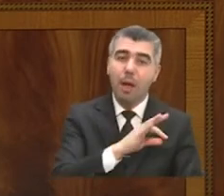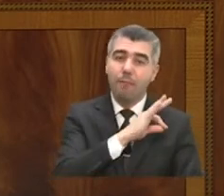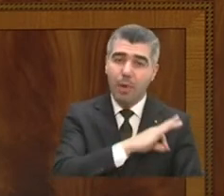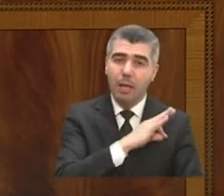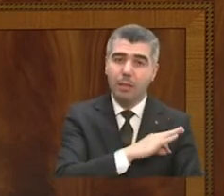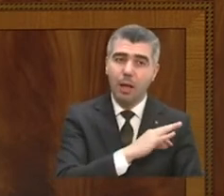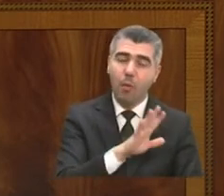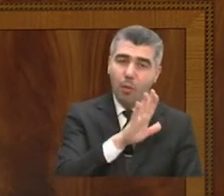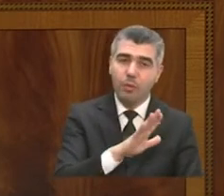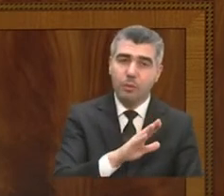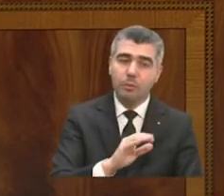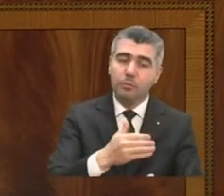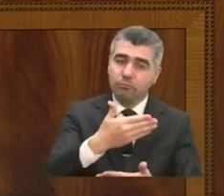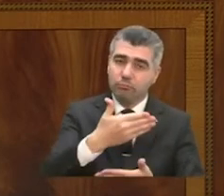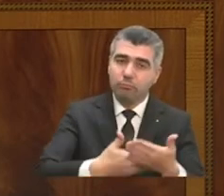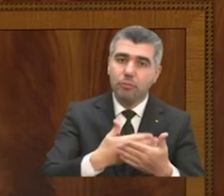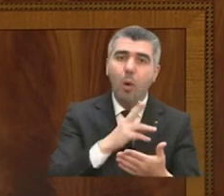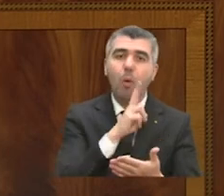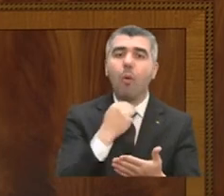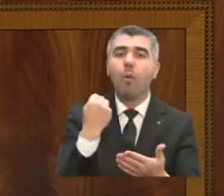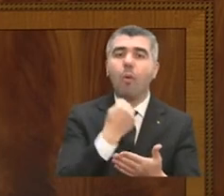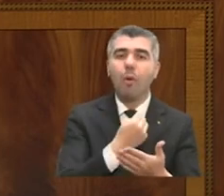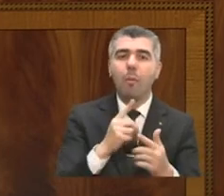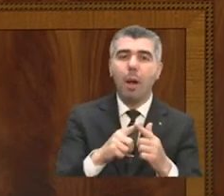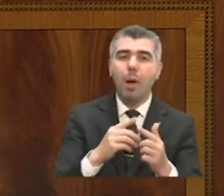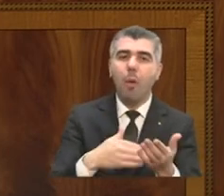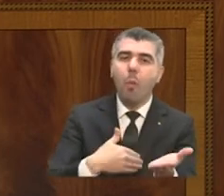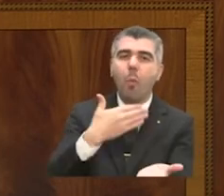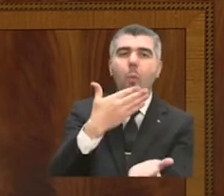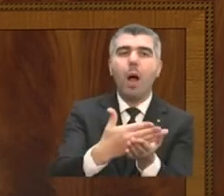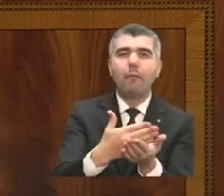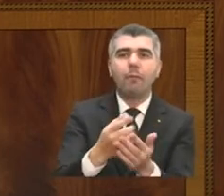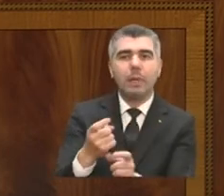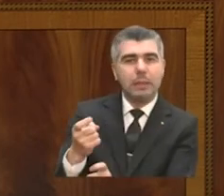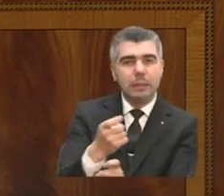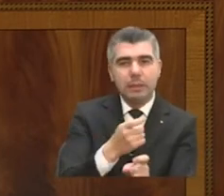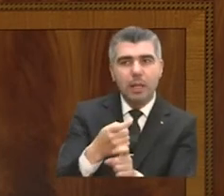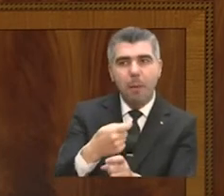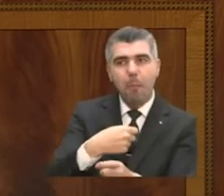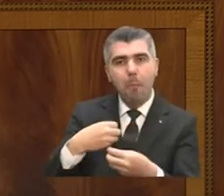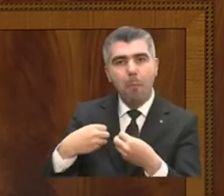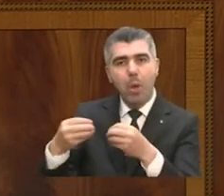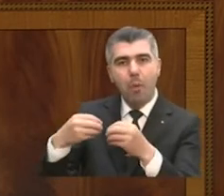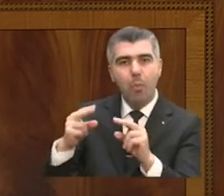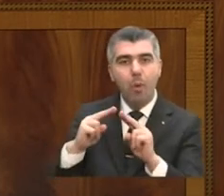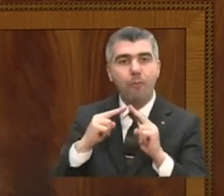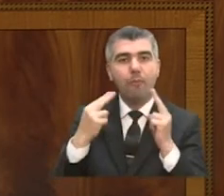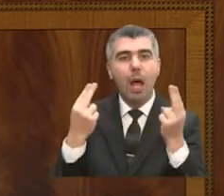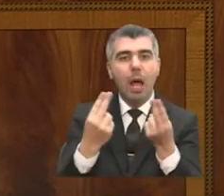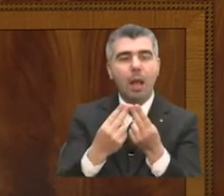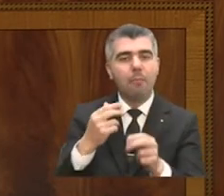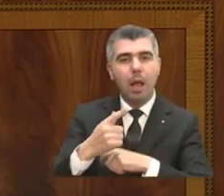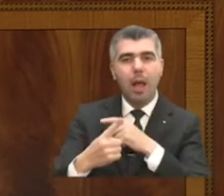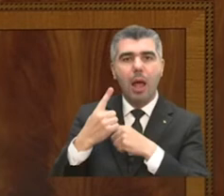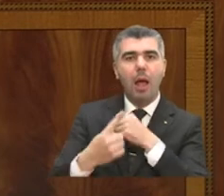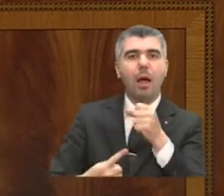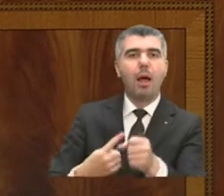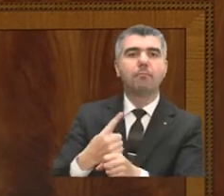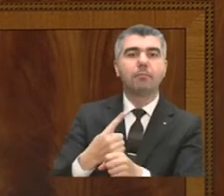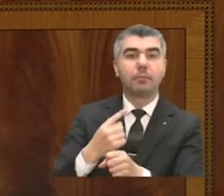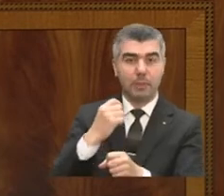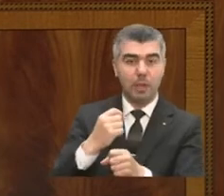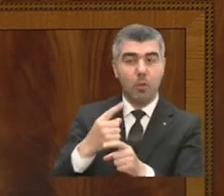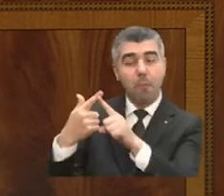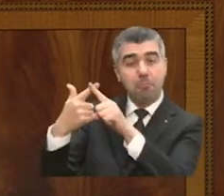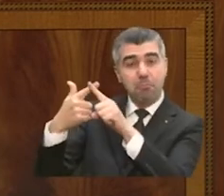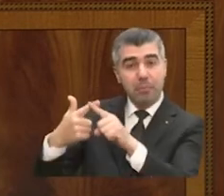vendre les vaccins et les médicaments. Donc, il aurait peut-être fallu adresser des résolutions